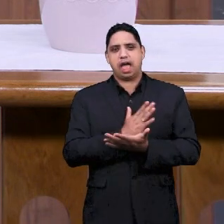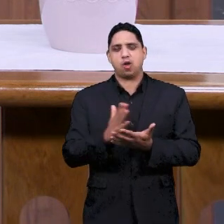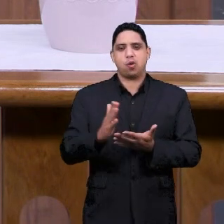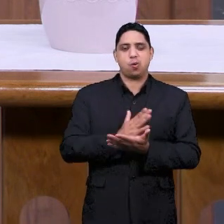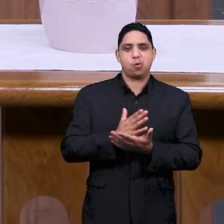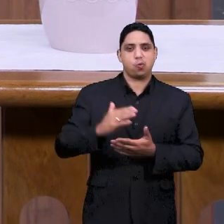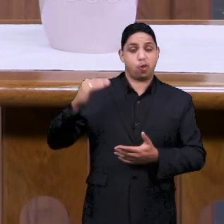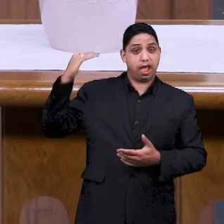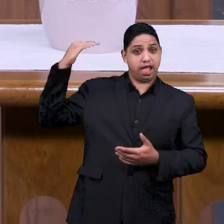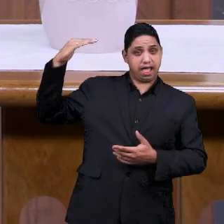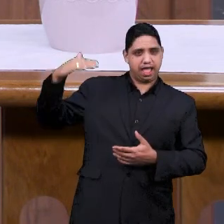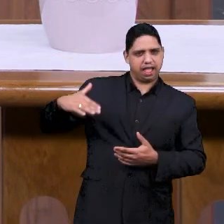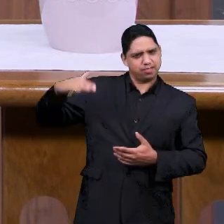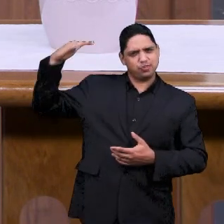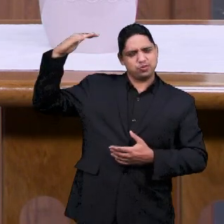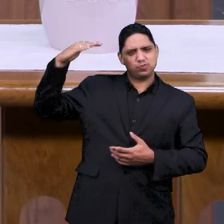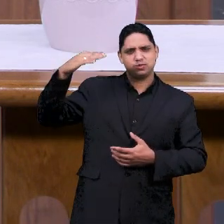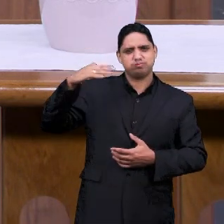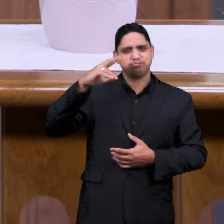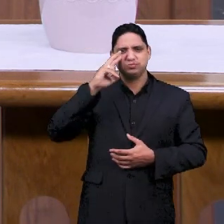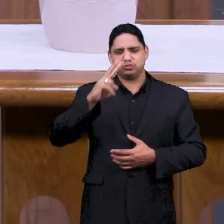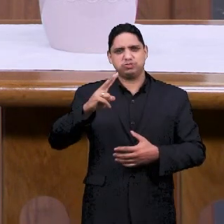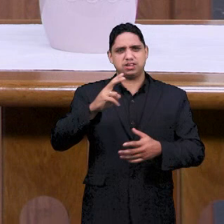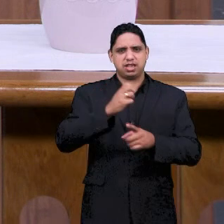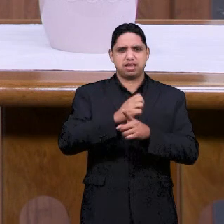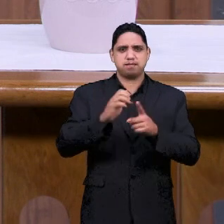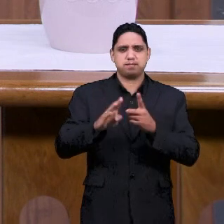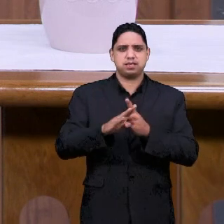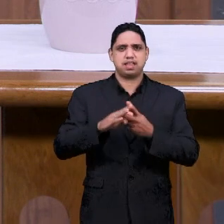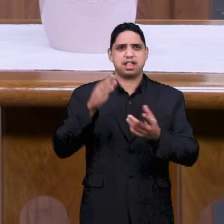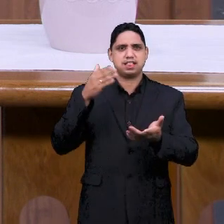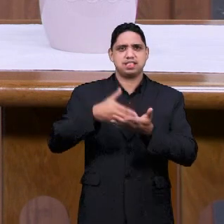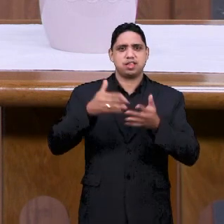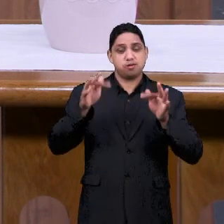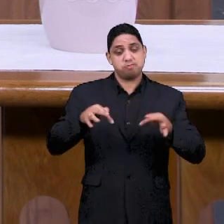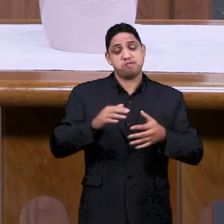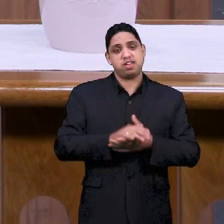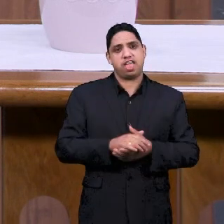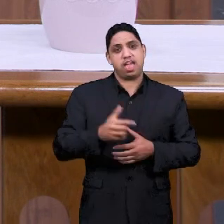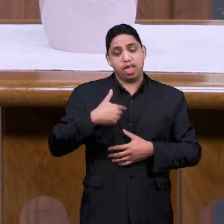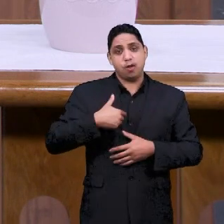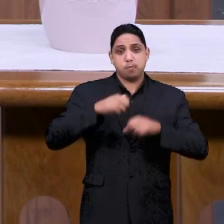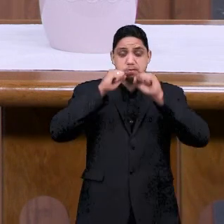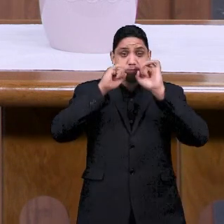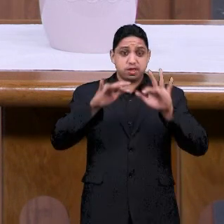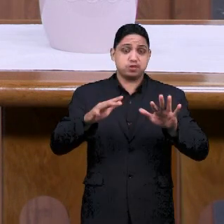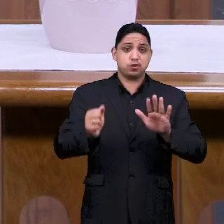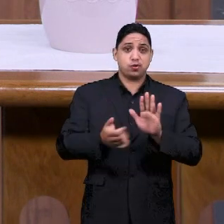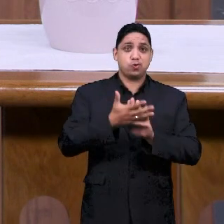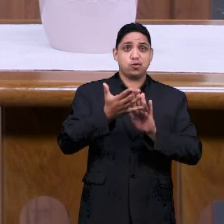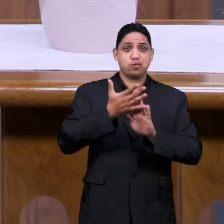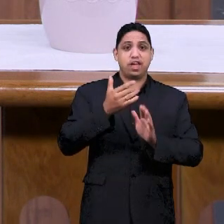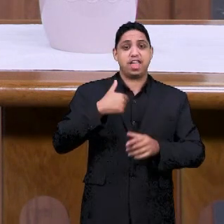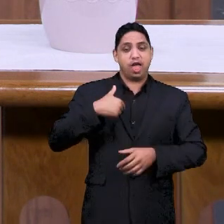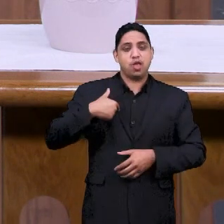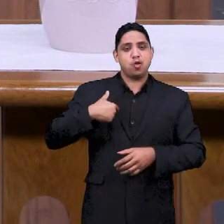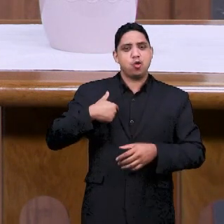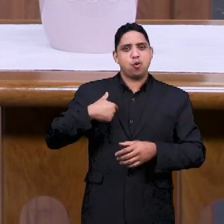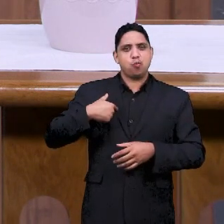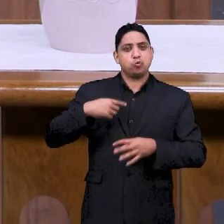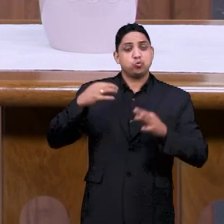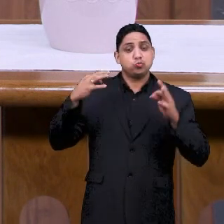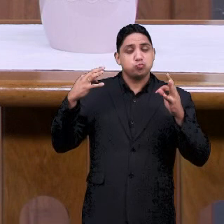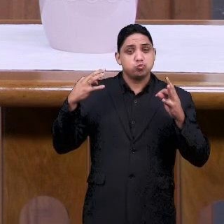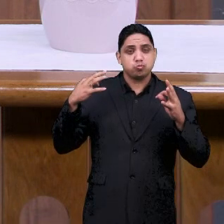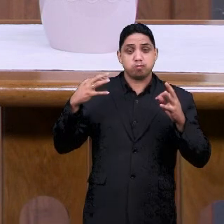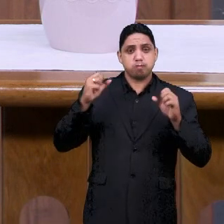adultes qui n'assistent pas à l'école biblique jusqu'à la fin. Moi, j'ai reçu une bénédiction avec cette louange des enfants.